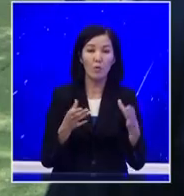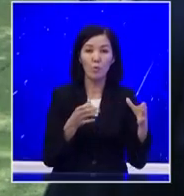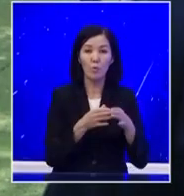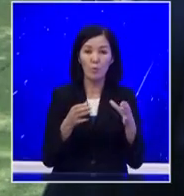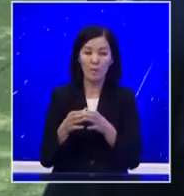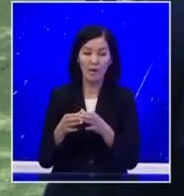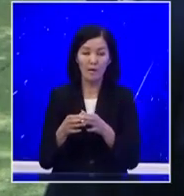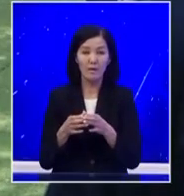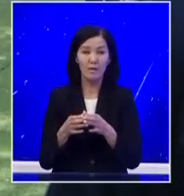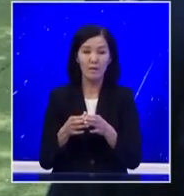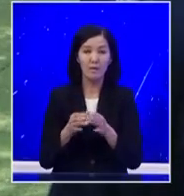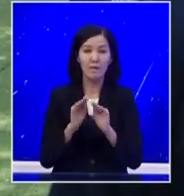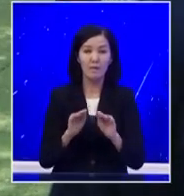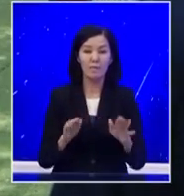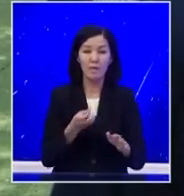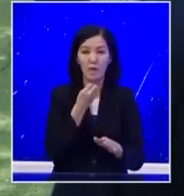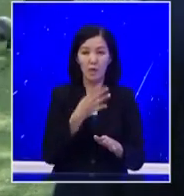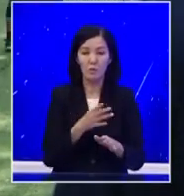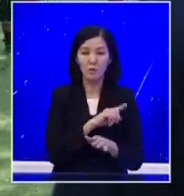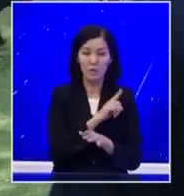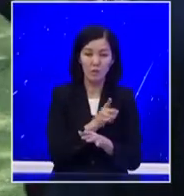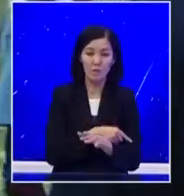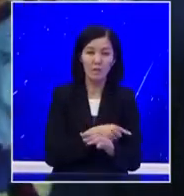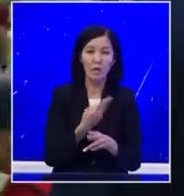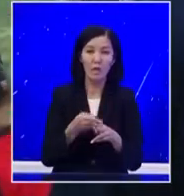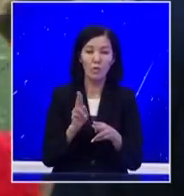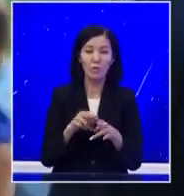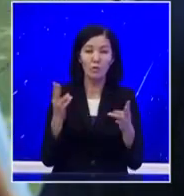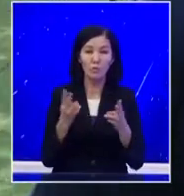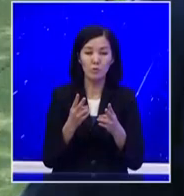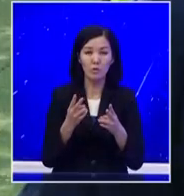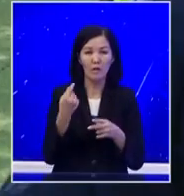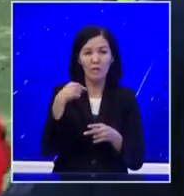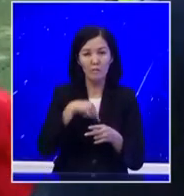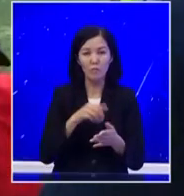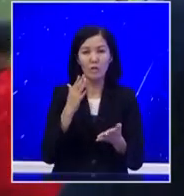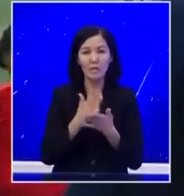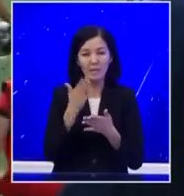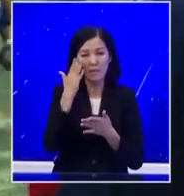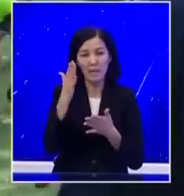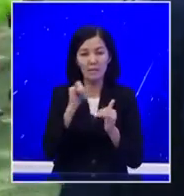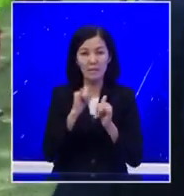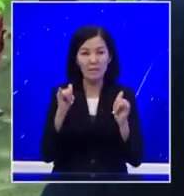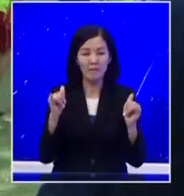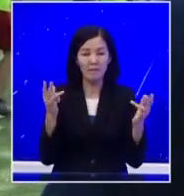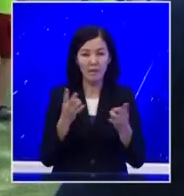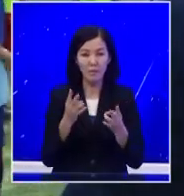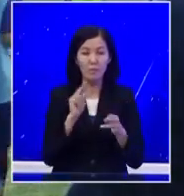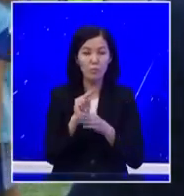группа ребята не плохие есть ребята которых надо то что у них внутри заложенный в понятиях надо значит